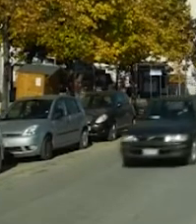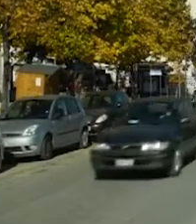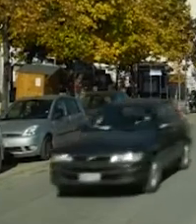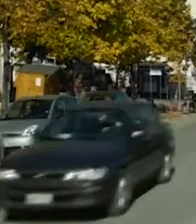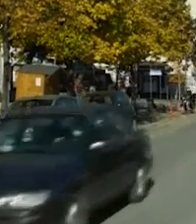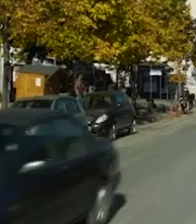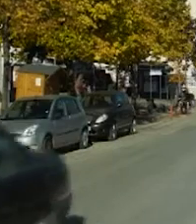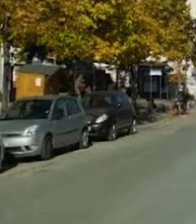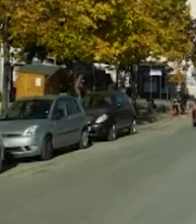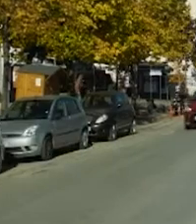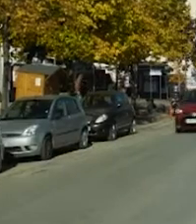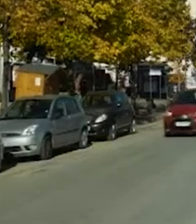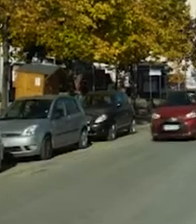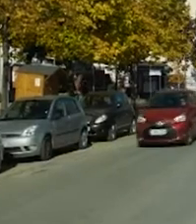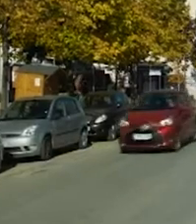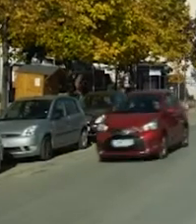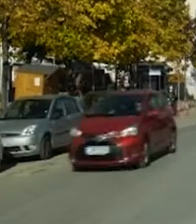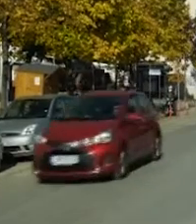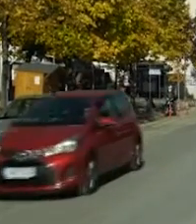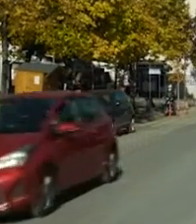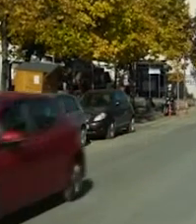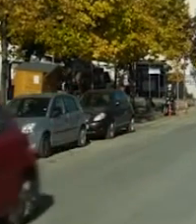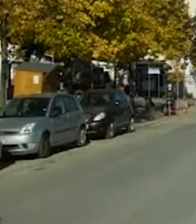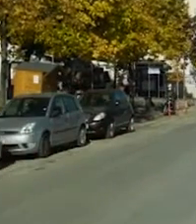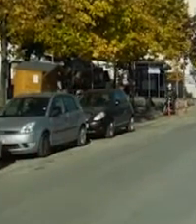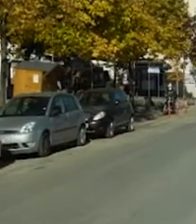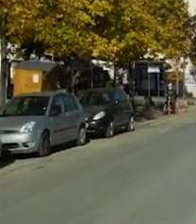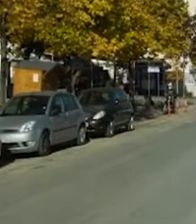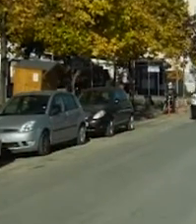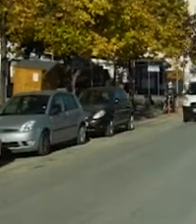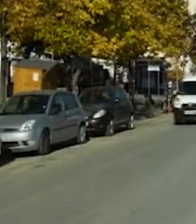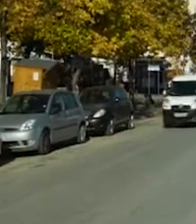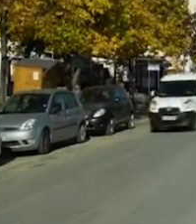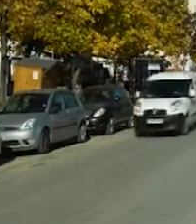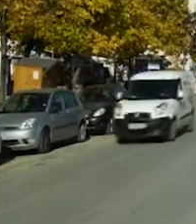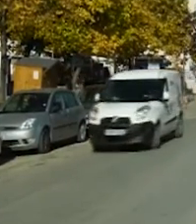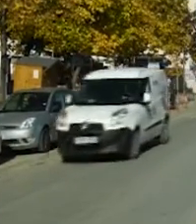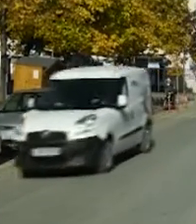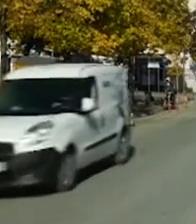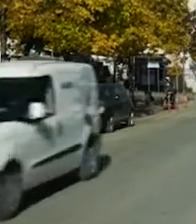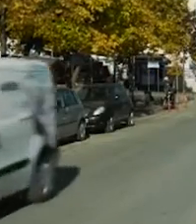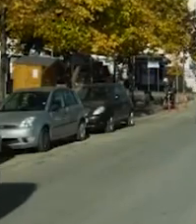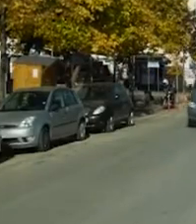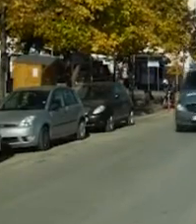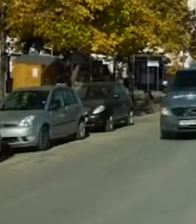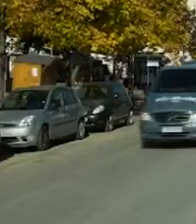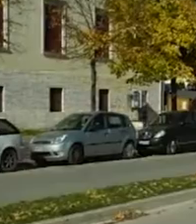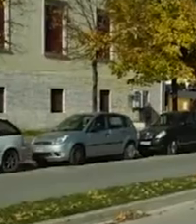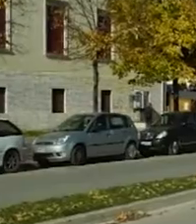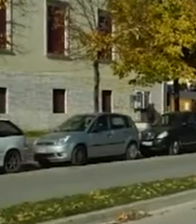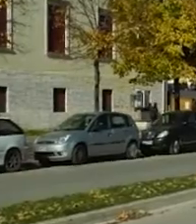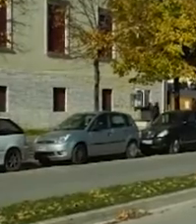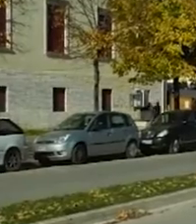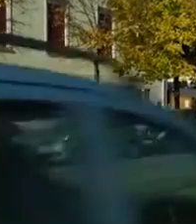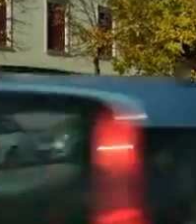του lockdown έγινε καθώς φαίνεται πως συμβάλλει στον περιορισμό της διασποράς, όπως αποτυπώνεται και στα επιδημιολογικά στοιχεία. Ο Εθνικός